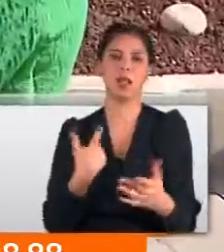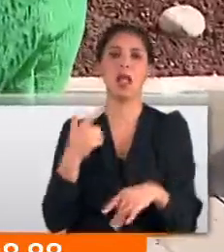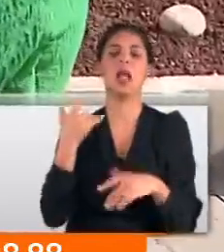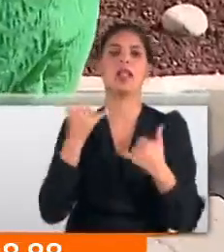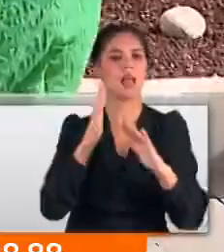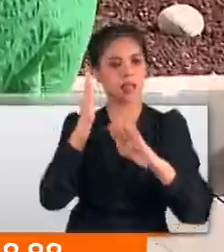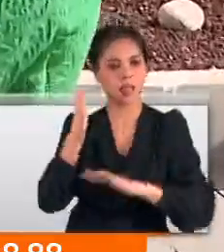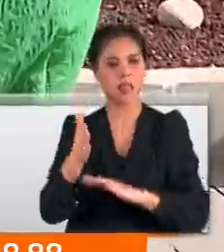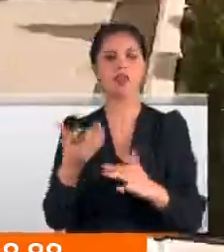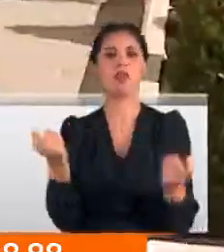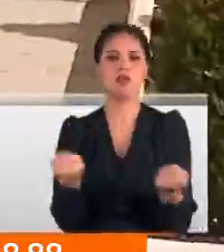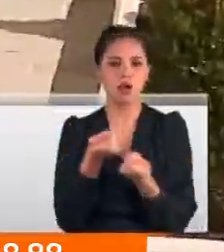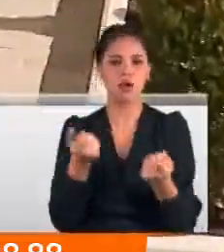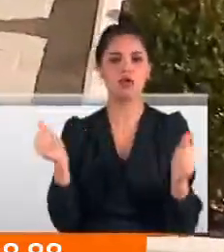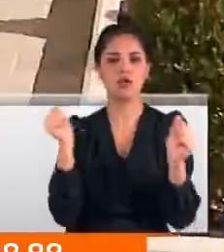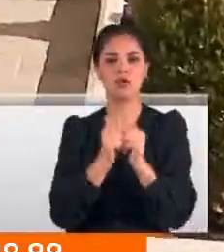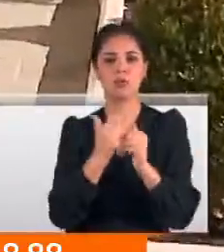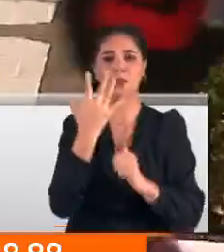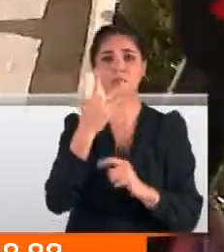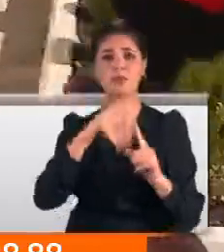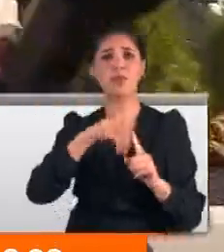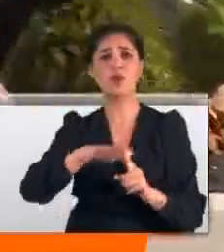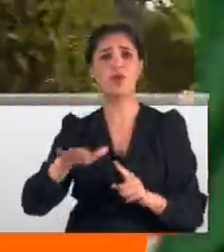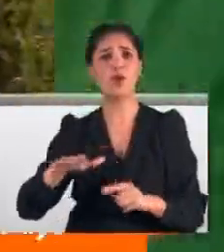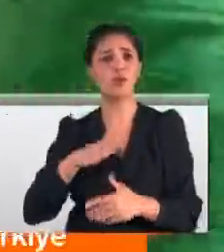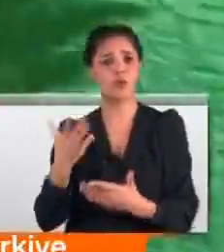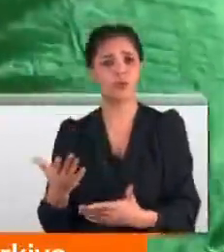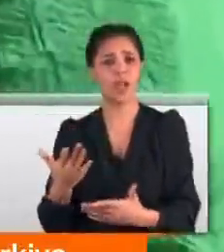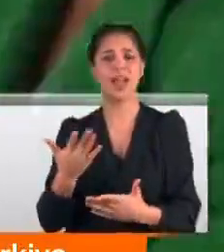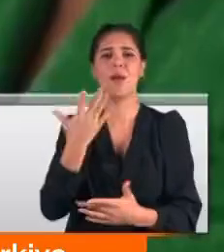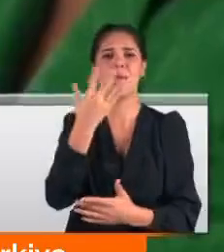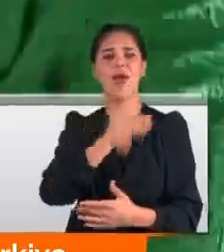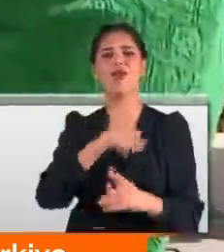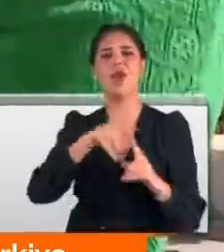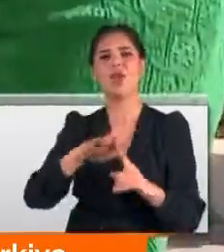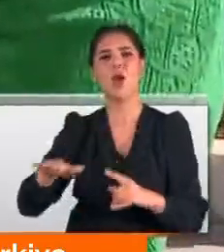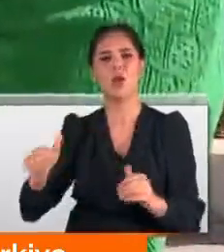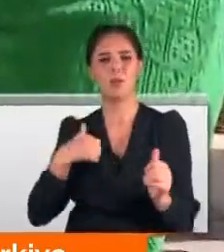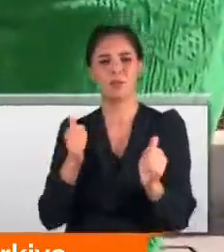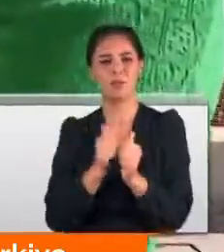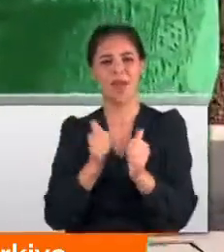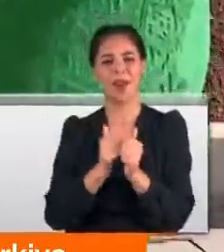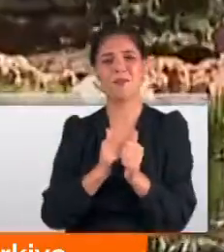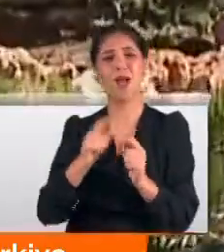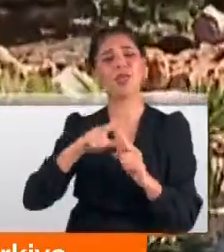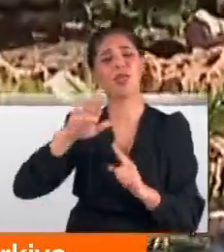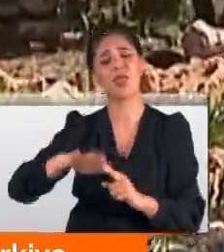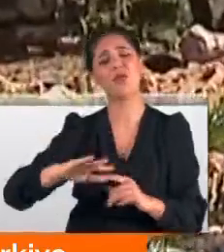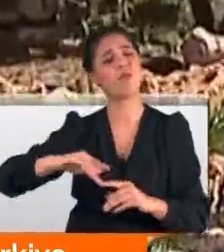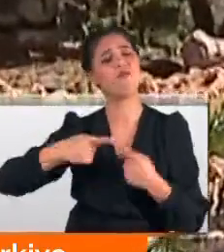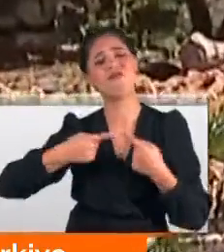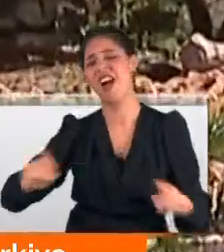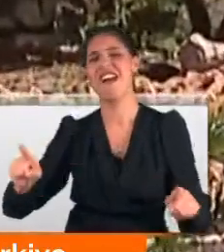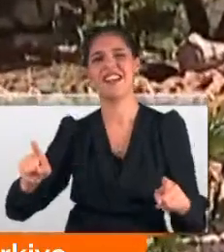yaptık, gayret ettik, çalıştık da. 5 tane torunum var. Maşallah, vakit geçirebildiniz mi onlarla? Geçirdim. Hakikaten torun başka oluyor. Seçim